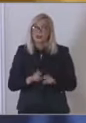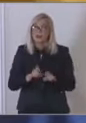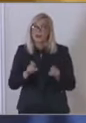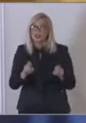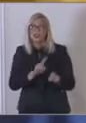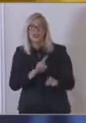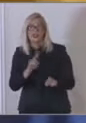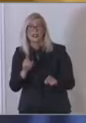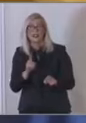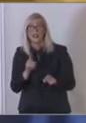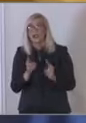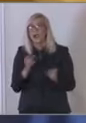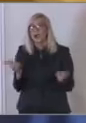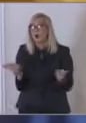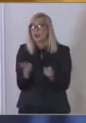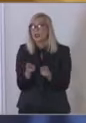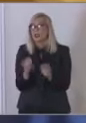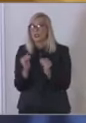shtetror.